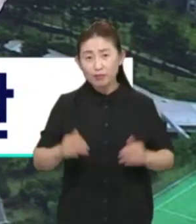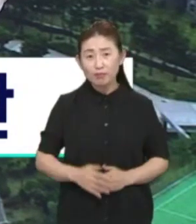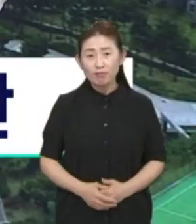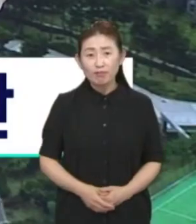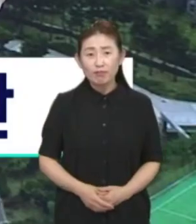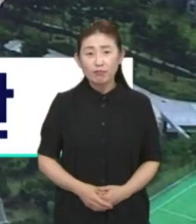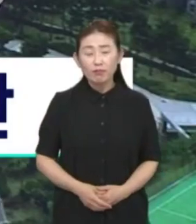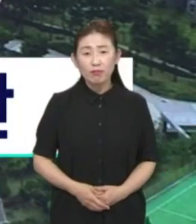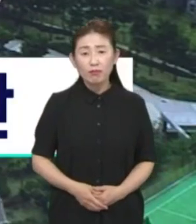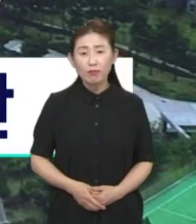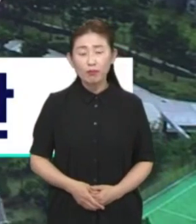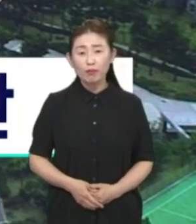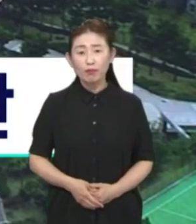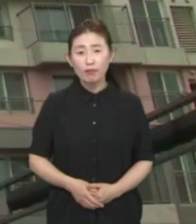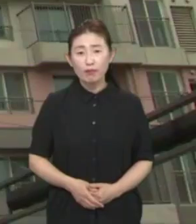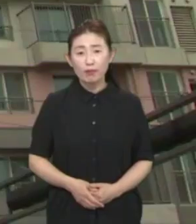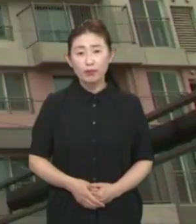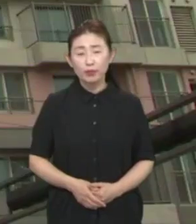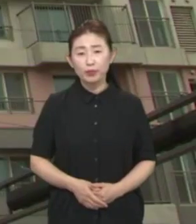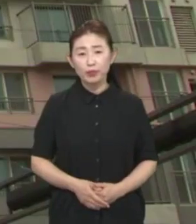기자의 보도입니다.